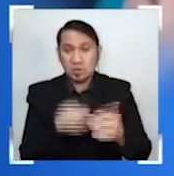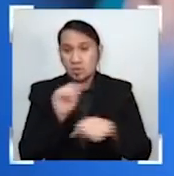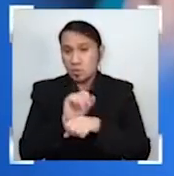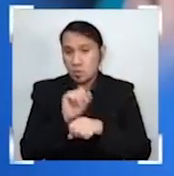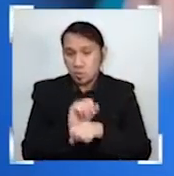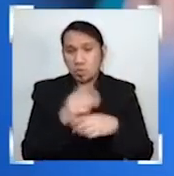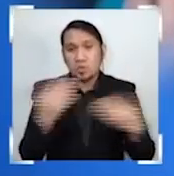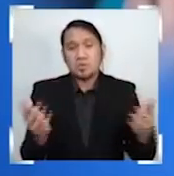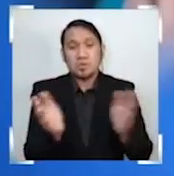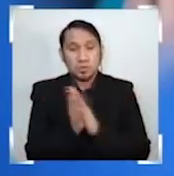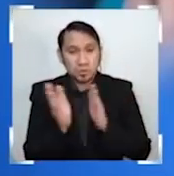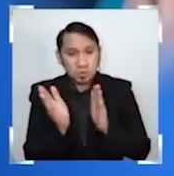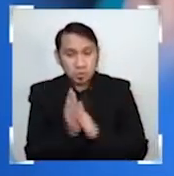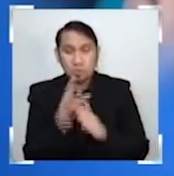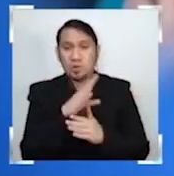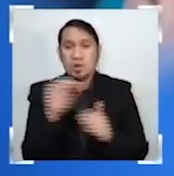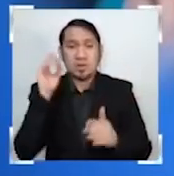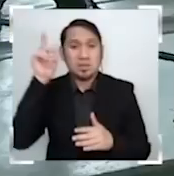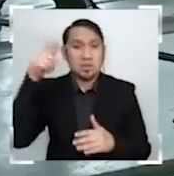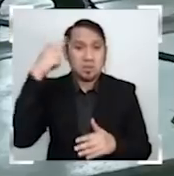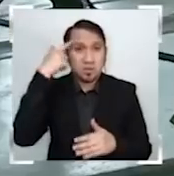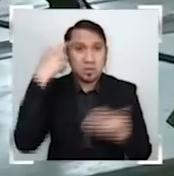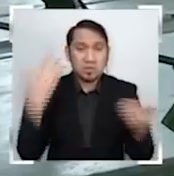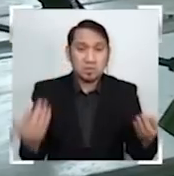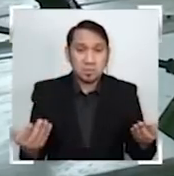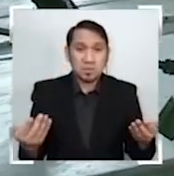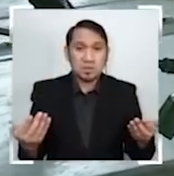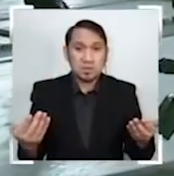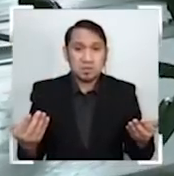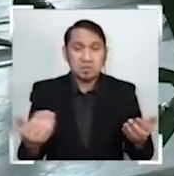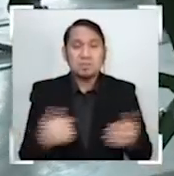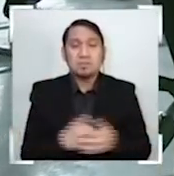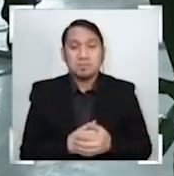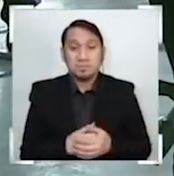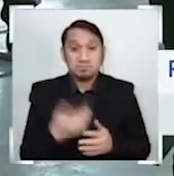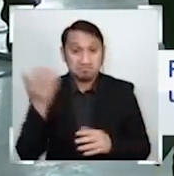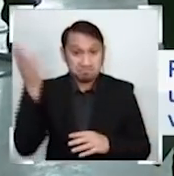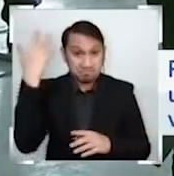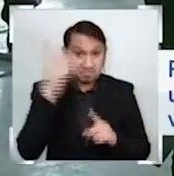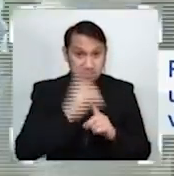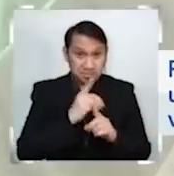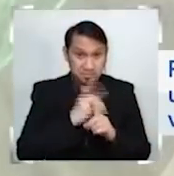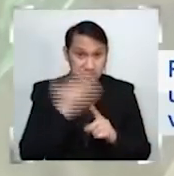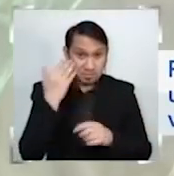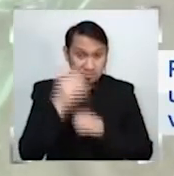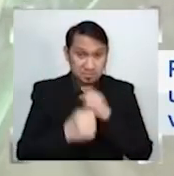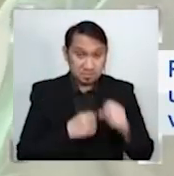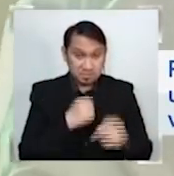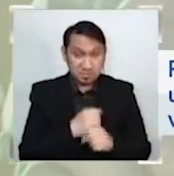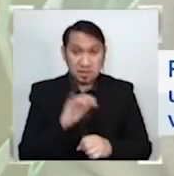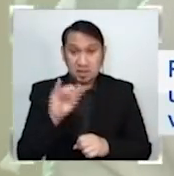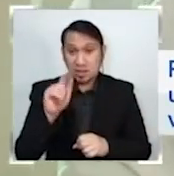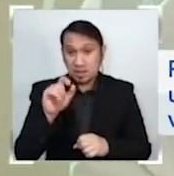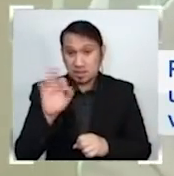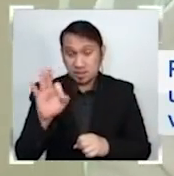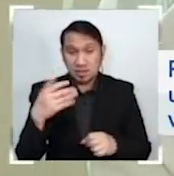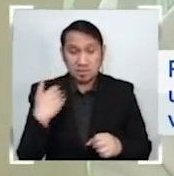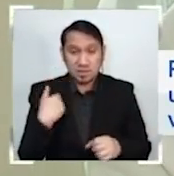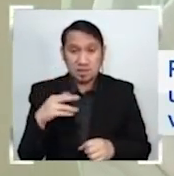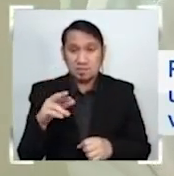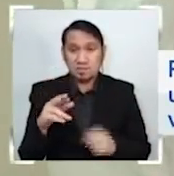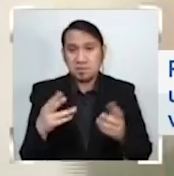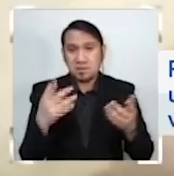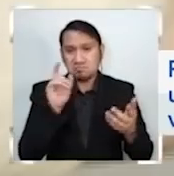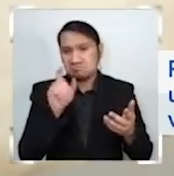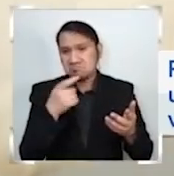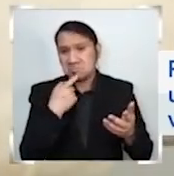school, at sa government transaction. Pero Disyembre noong nakarang taon, naglabas ang IATF ng resolusyon na dapat bakunado ang